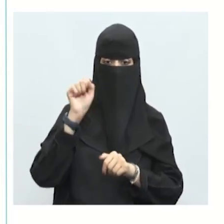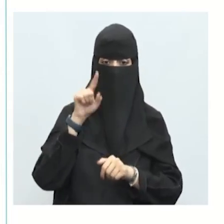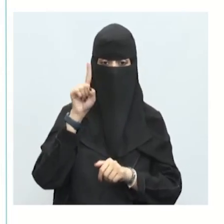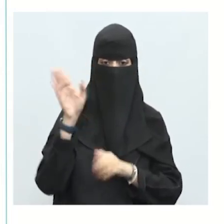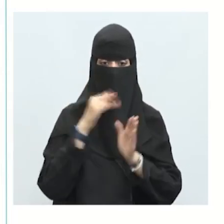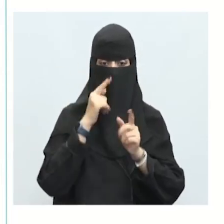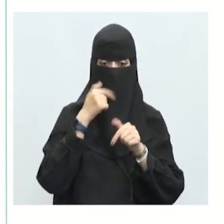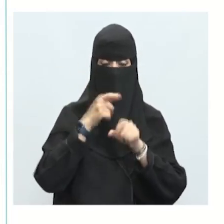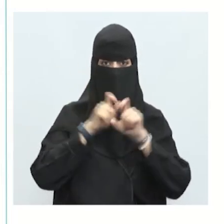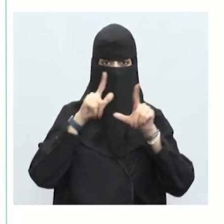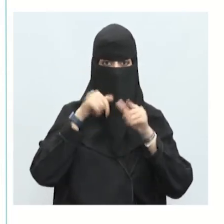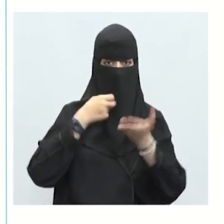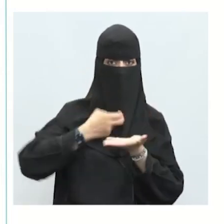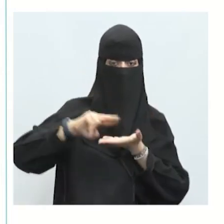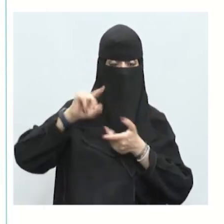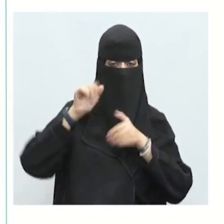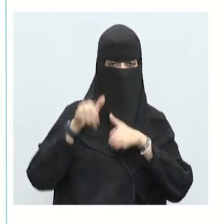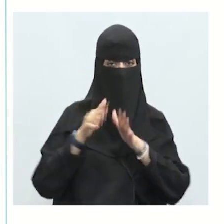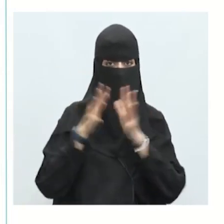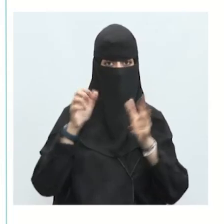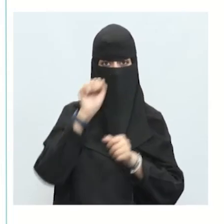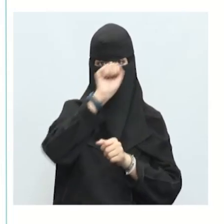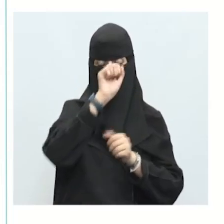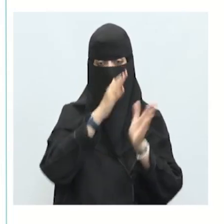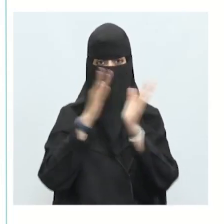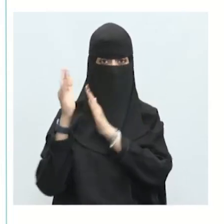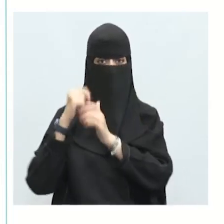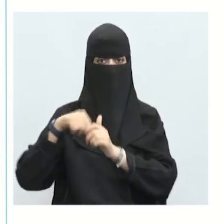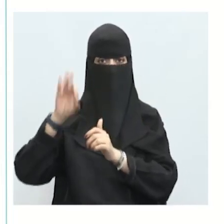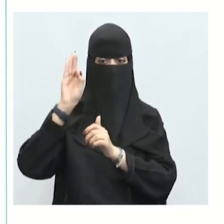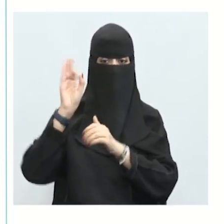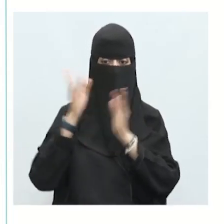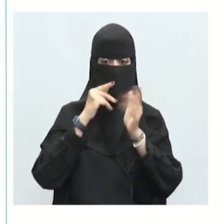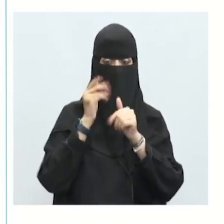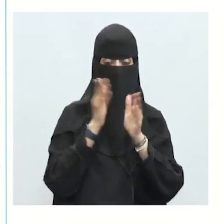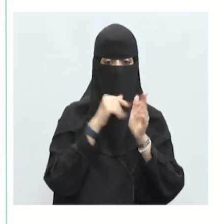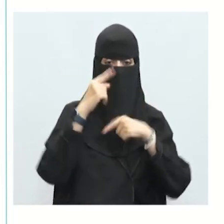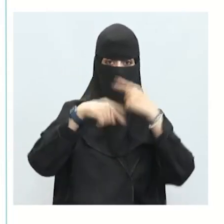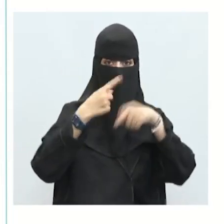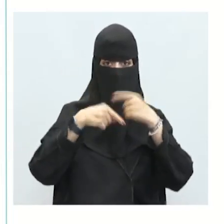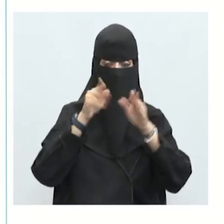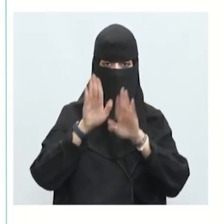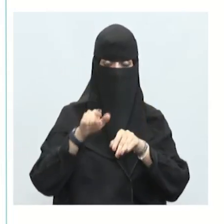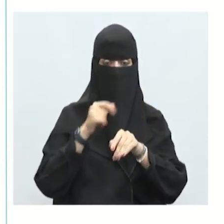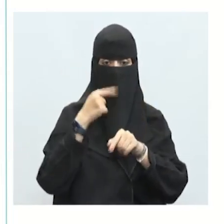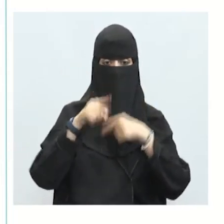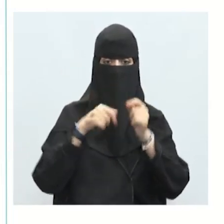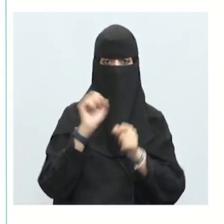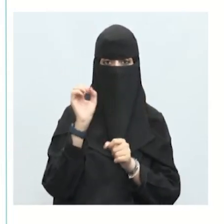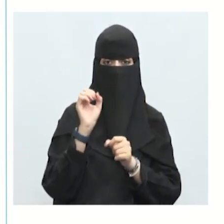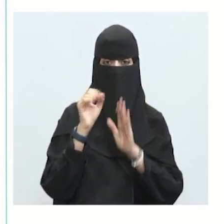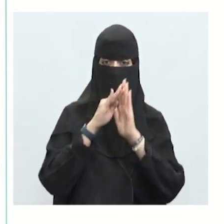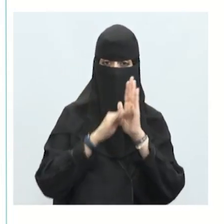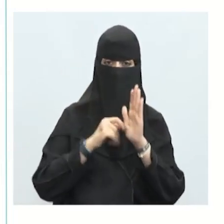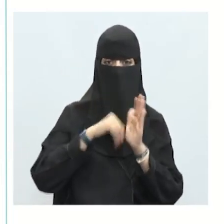نظهر تظهر لنا رساله الا a اكبر من البي ثم استمر في البرمجه وهي